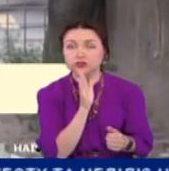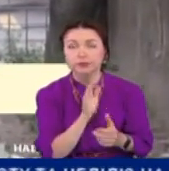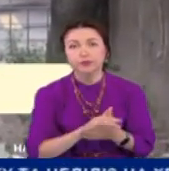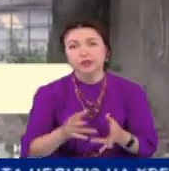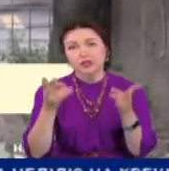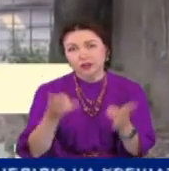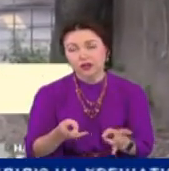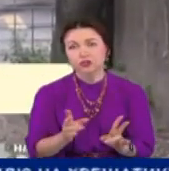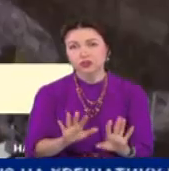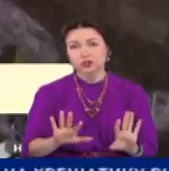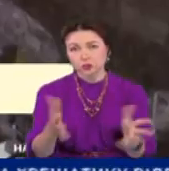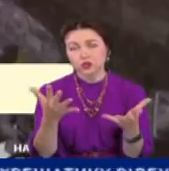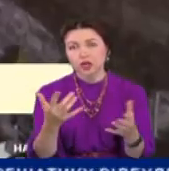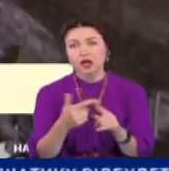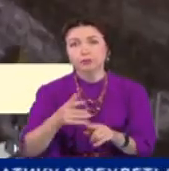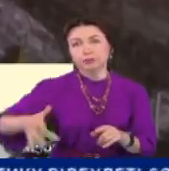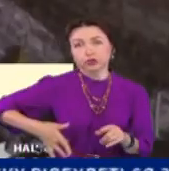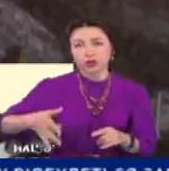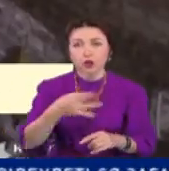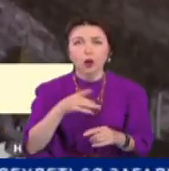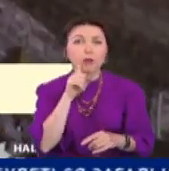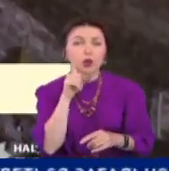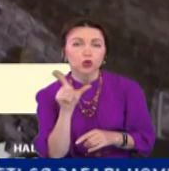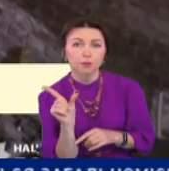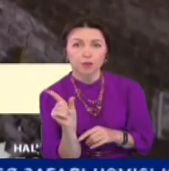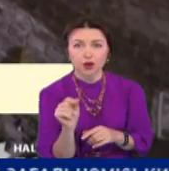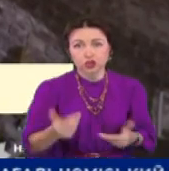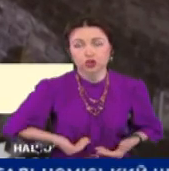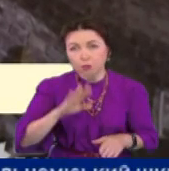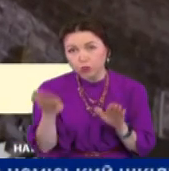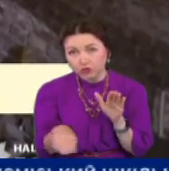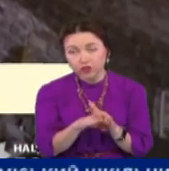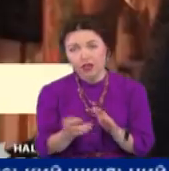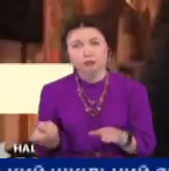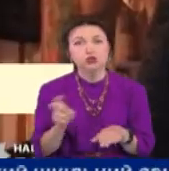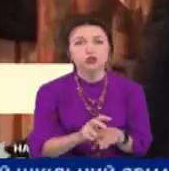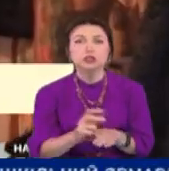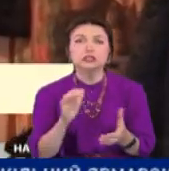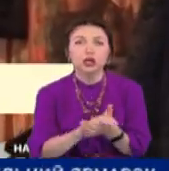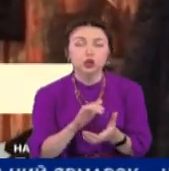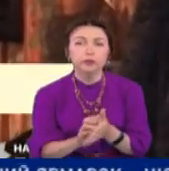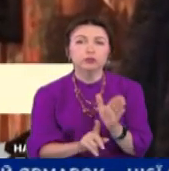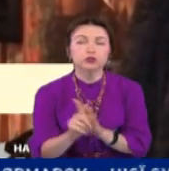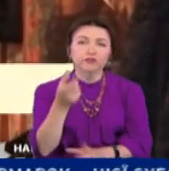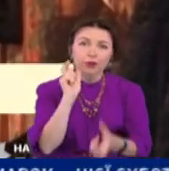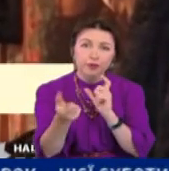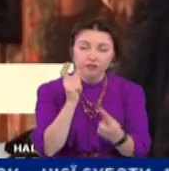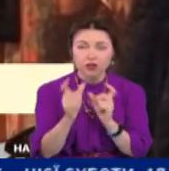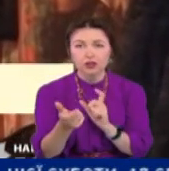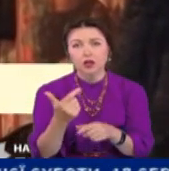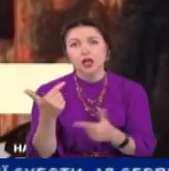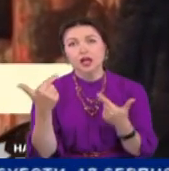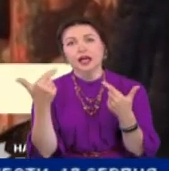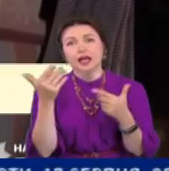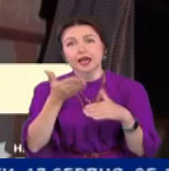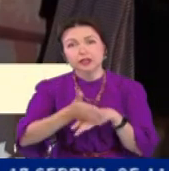подія сталася на Печерську. До молодої пари, яка жила у підвалі, прийшов знайомий. Почали випивати. Потім гість накинув